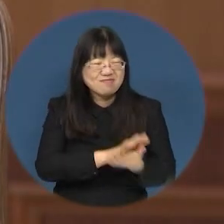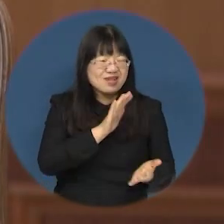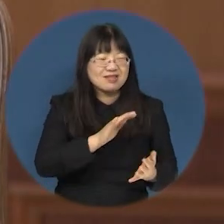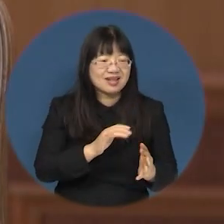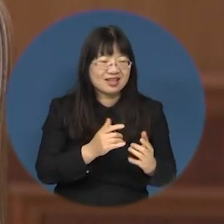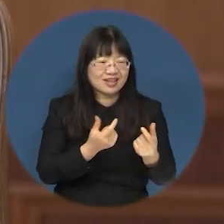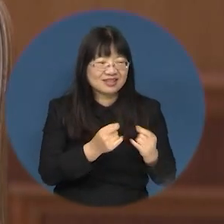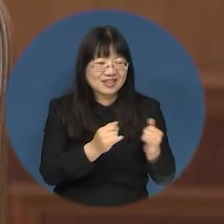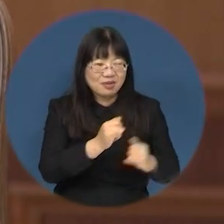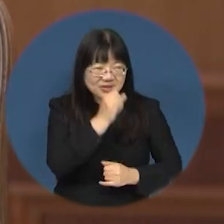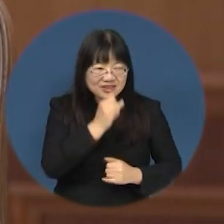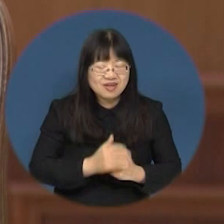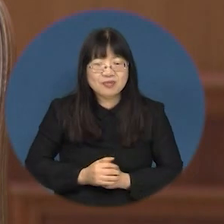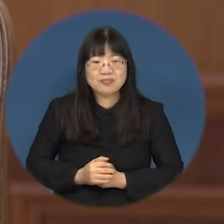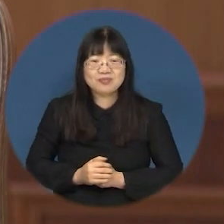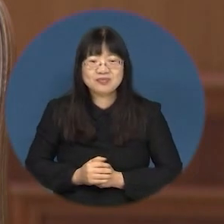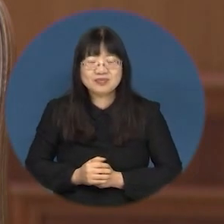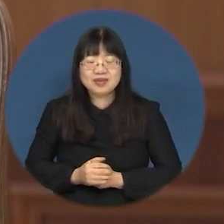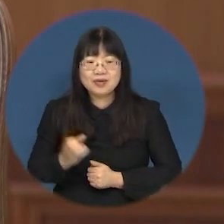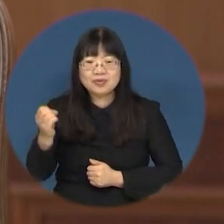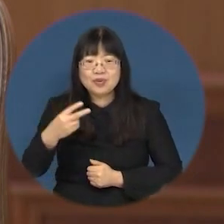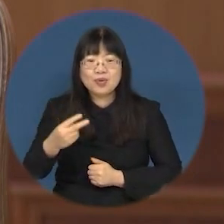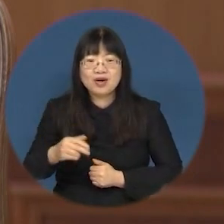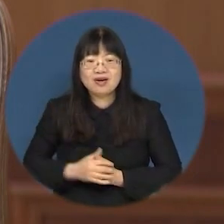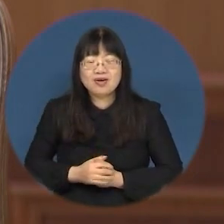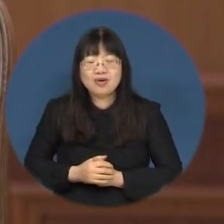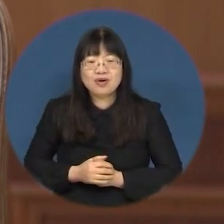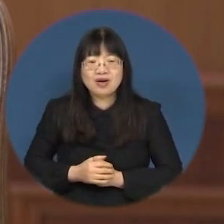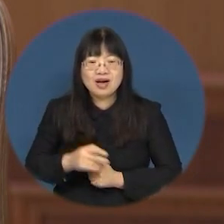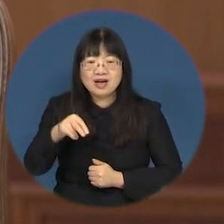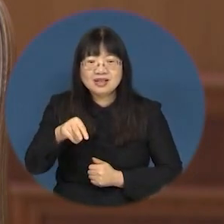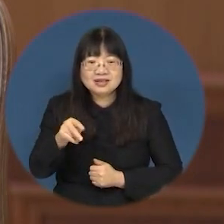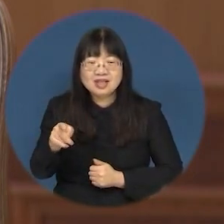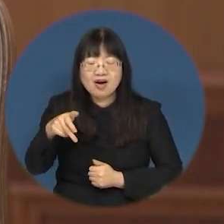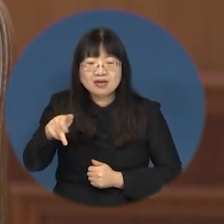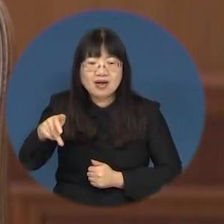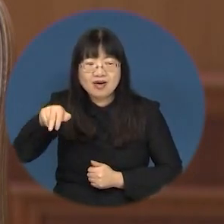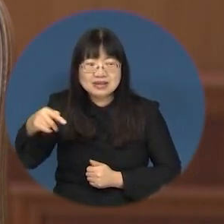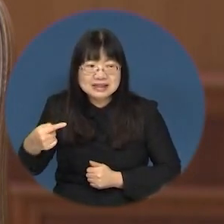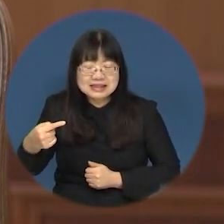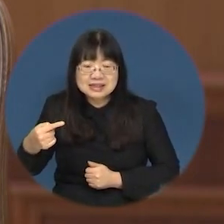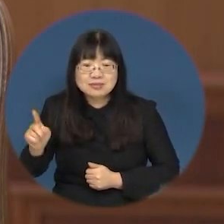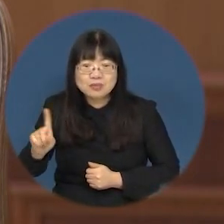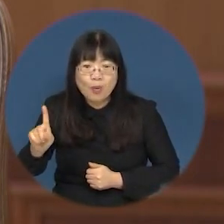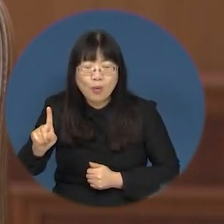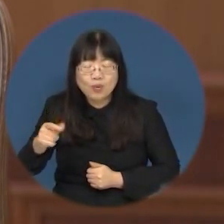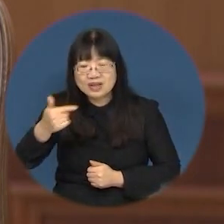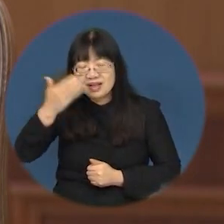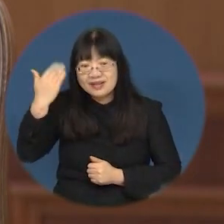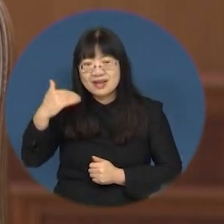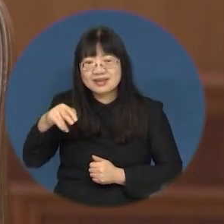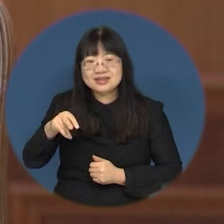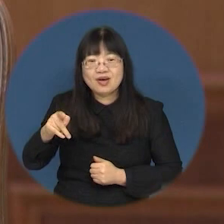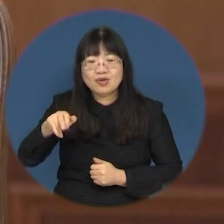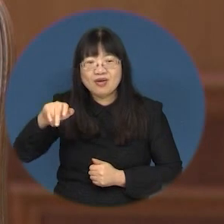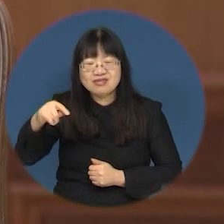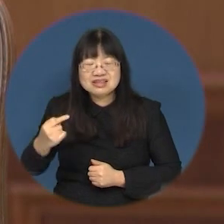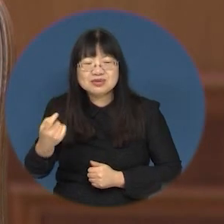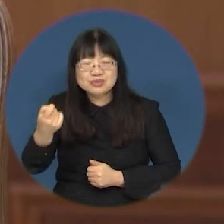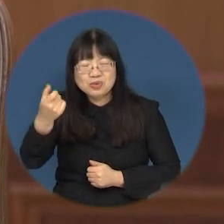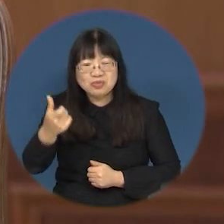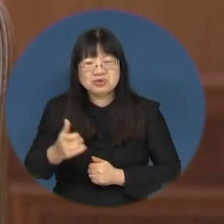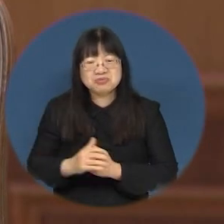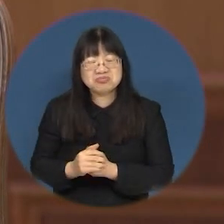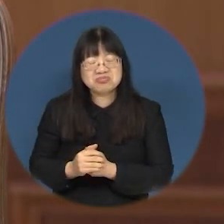경우가 이제 출신이 서커스 다니다 보니까 그 당시만 해도 서커스라는 것이 약간 좀 아 뭐랄까 좀 언덕 문화 같이 그